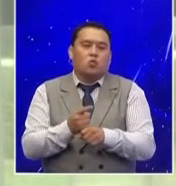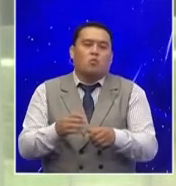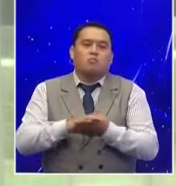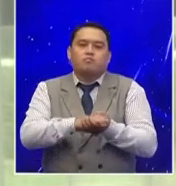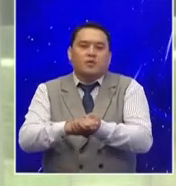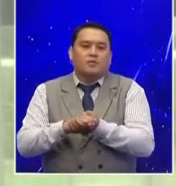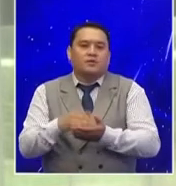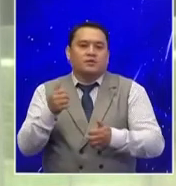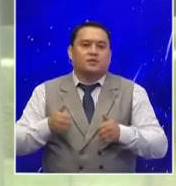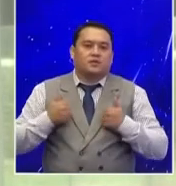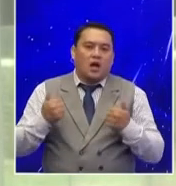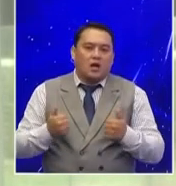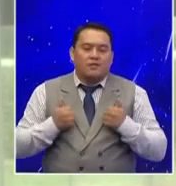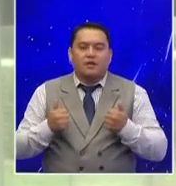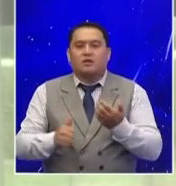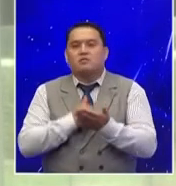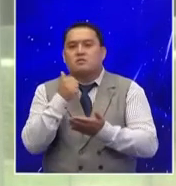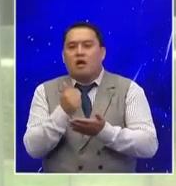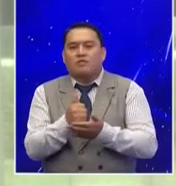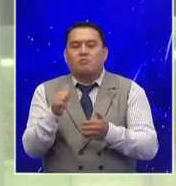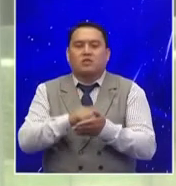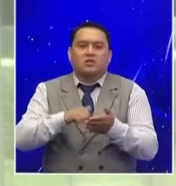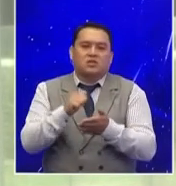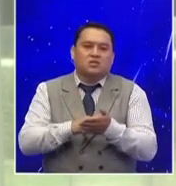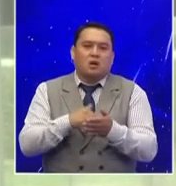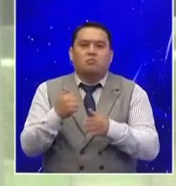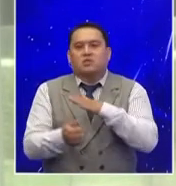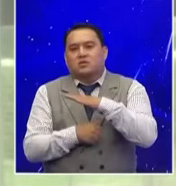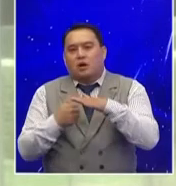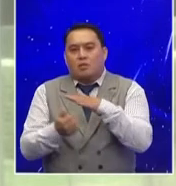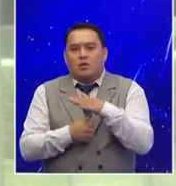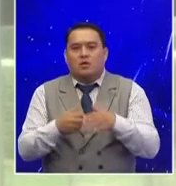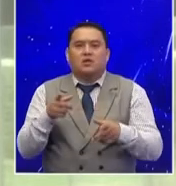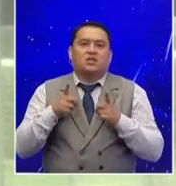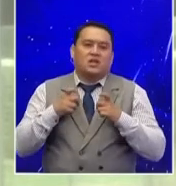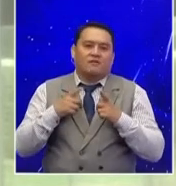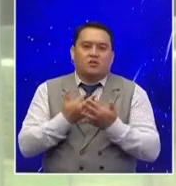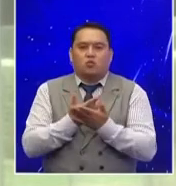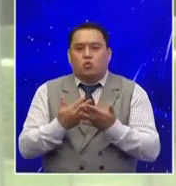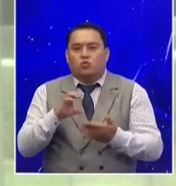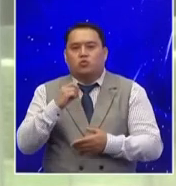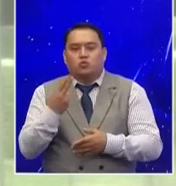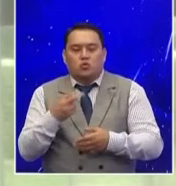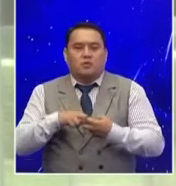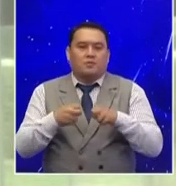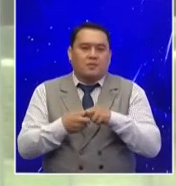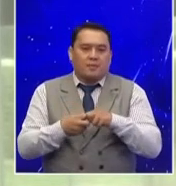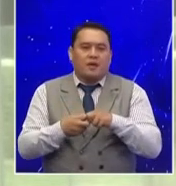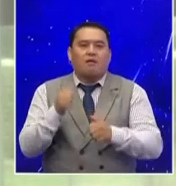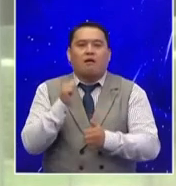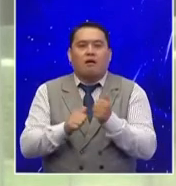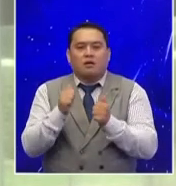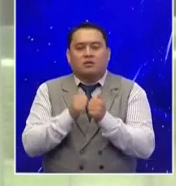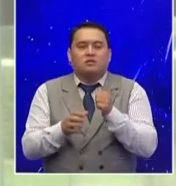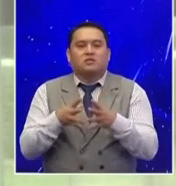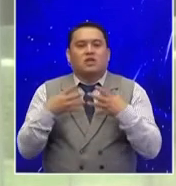единство нашего государства. Основные причины разводов связаны с безработицей, ревностью и с другими социальными аспектами. С каждой семьей